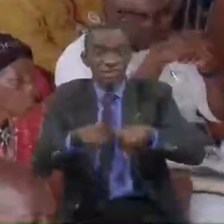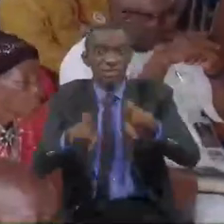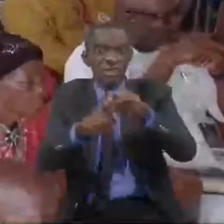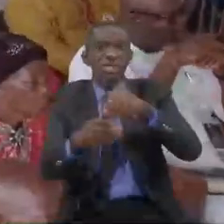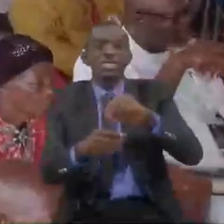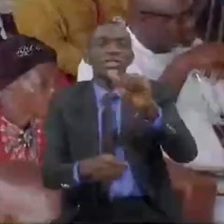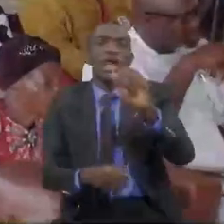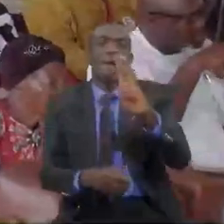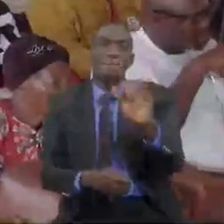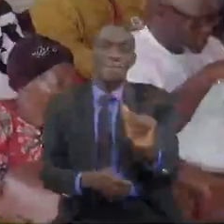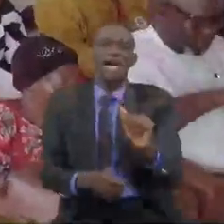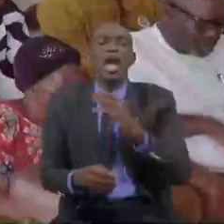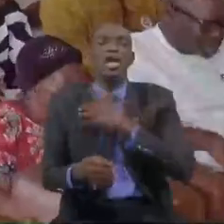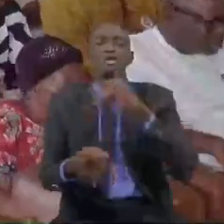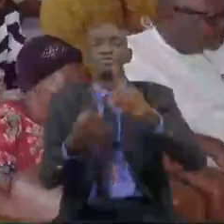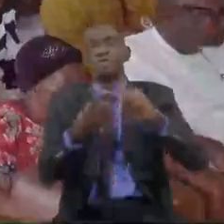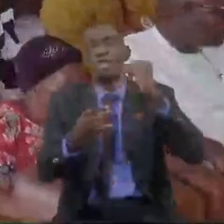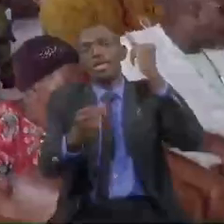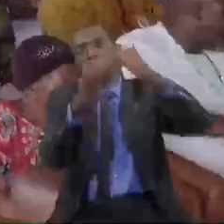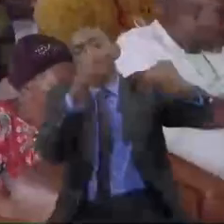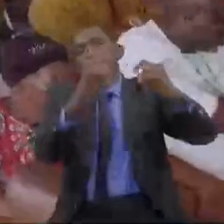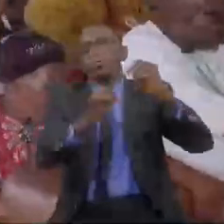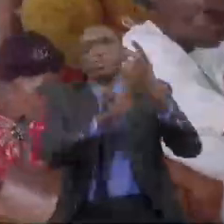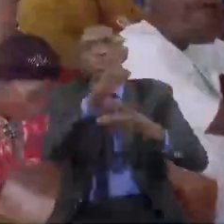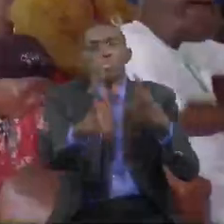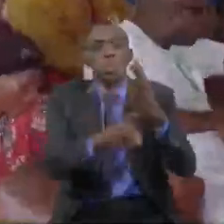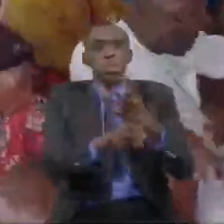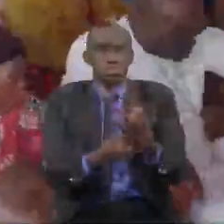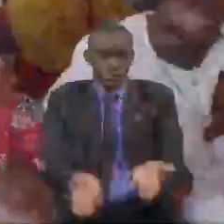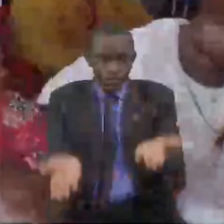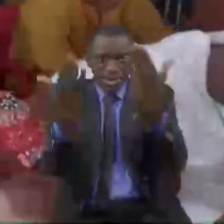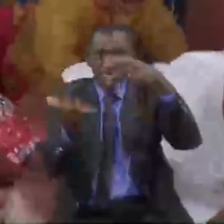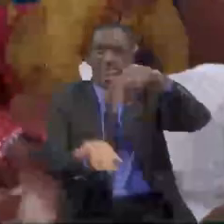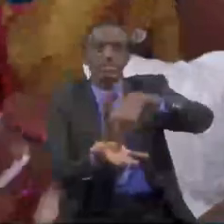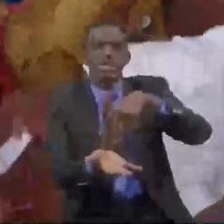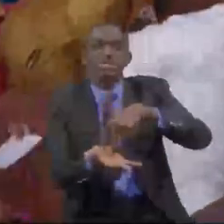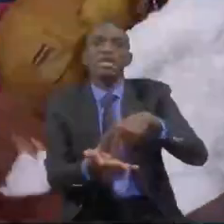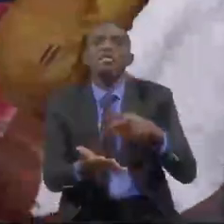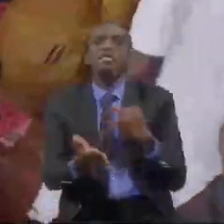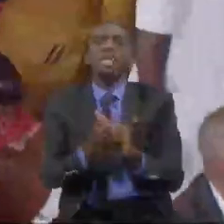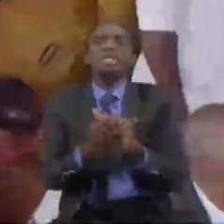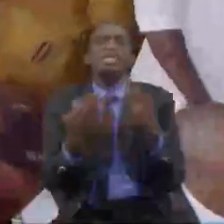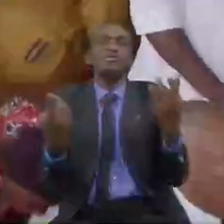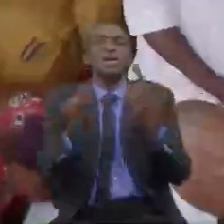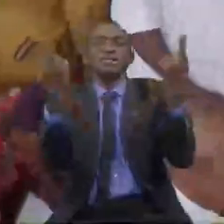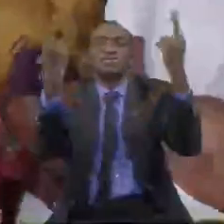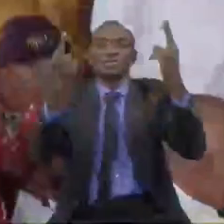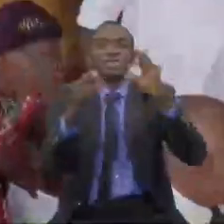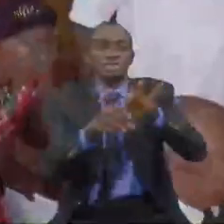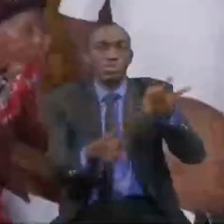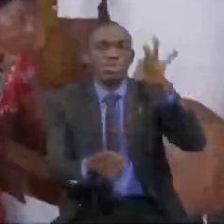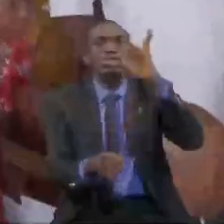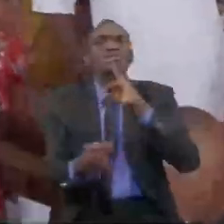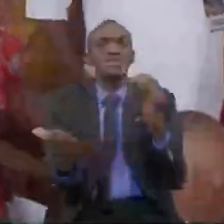Tenez-vous debout maintenant. L'esprit de réveil est ici. Il va vous réveiller Il va réveiller chacun de nous. C'est l'Esprit